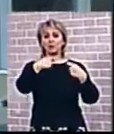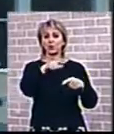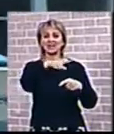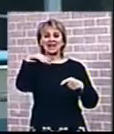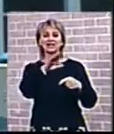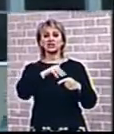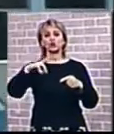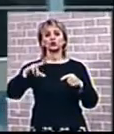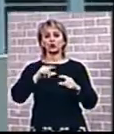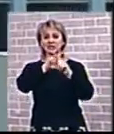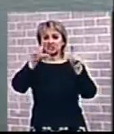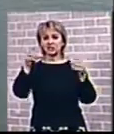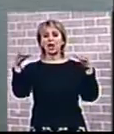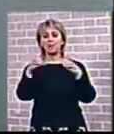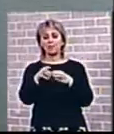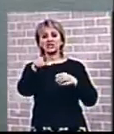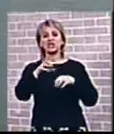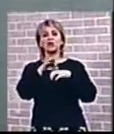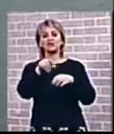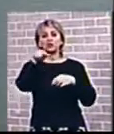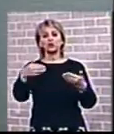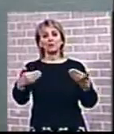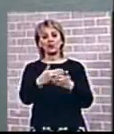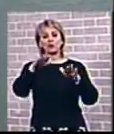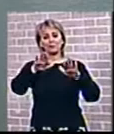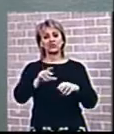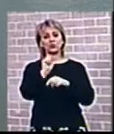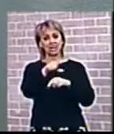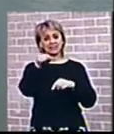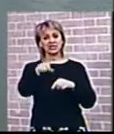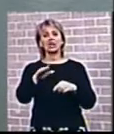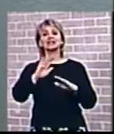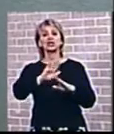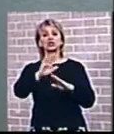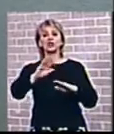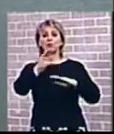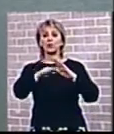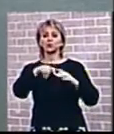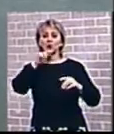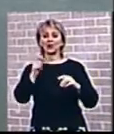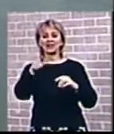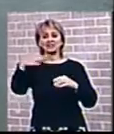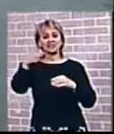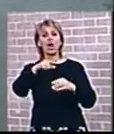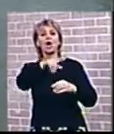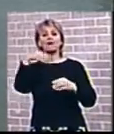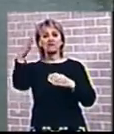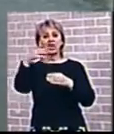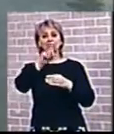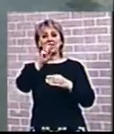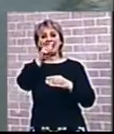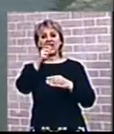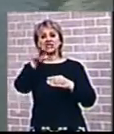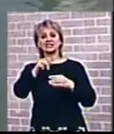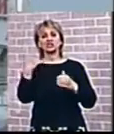российской дочке сейшельской компании и идет по новому месту назначения. И, кстати, не под украинским знаменем, под флагом Белиза. Сейчас